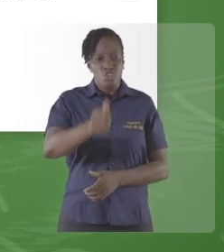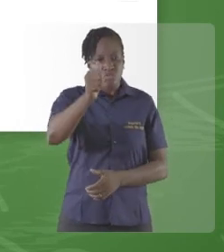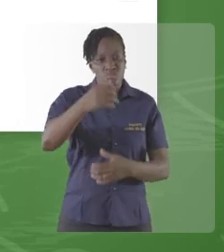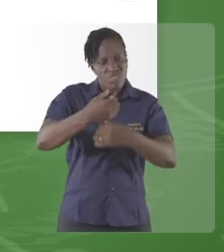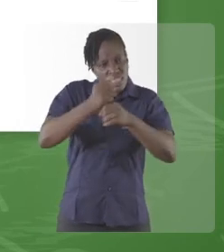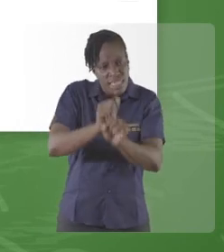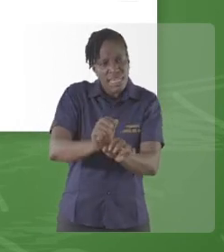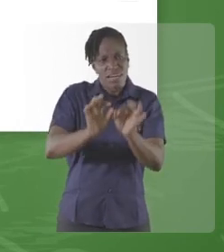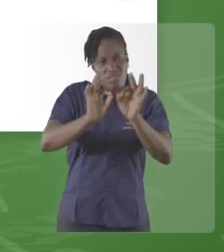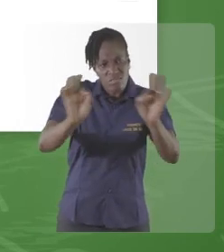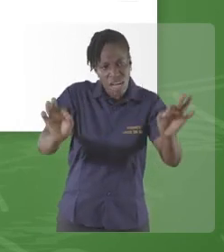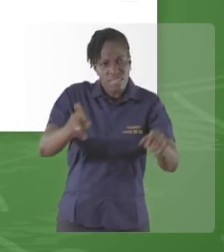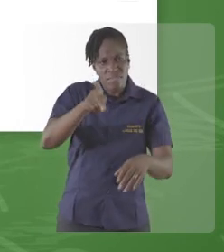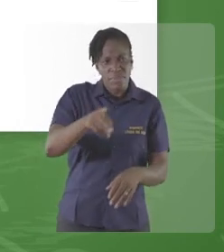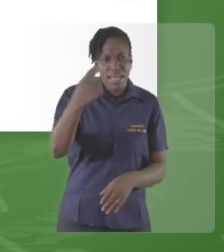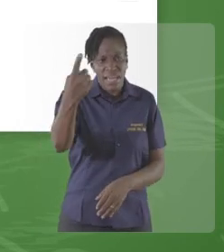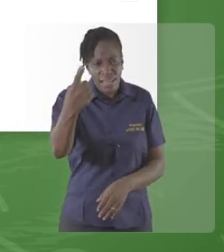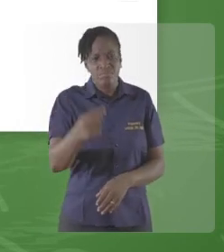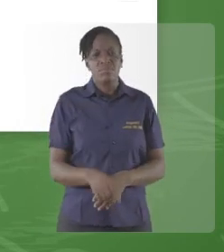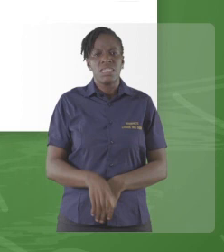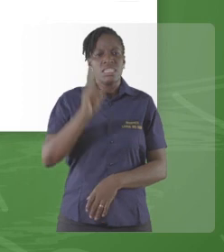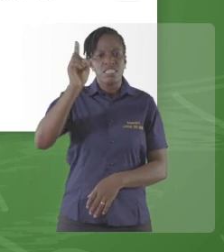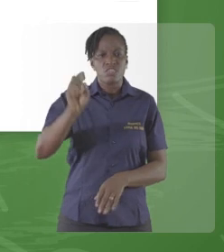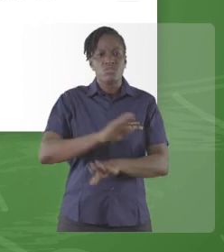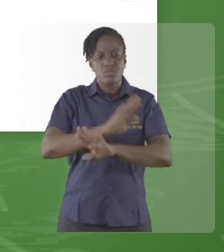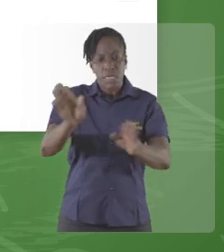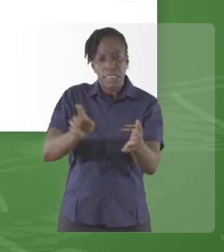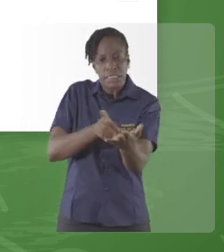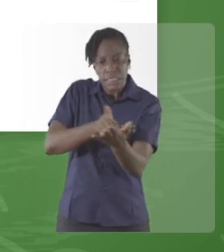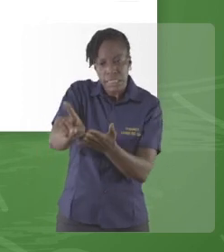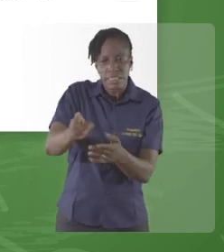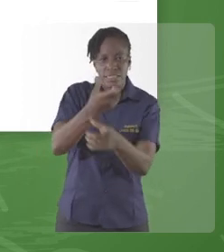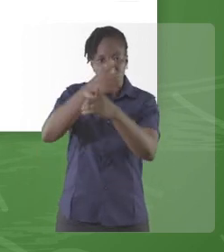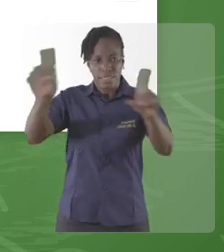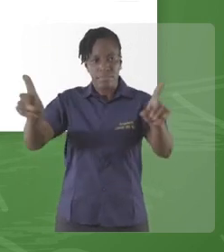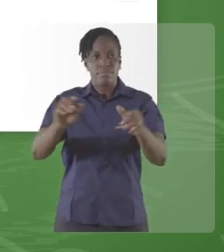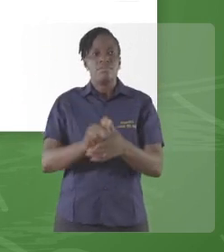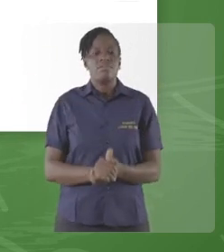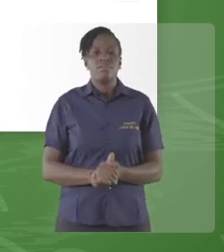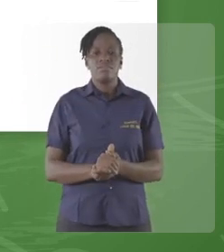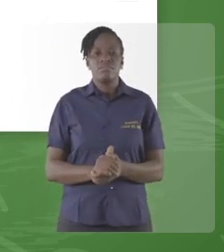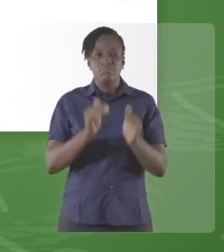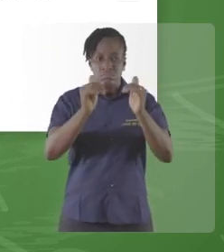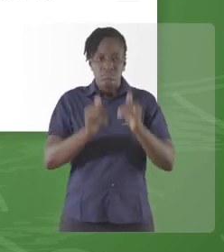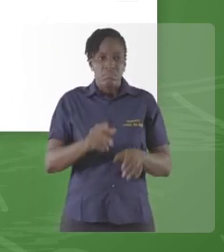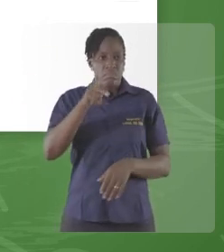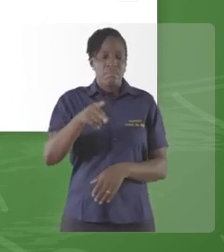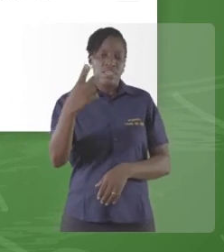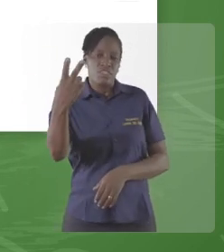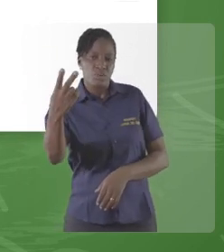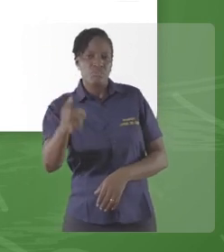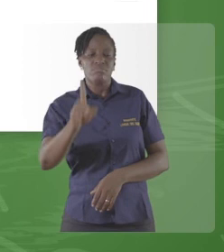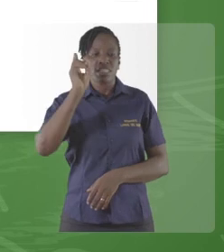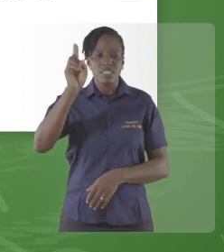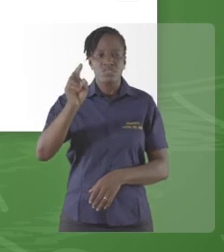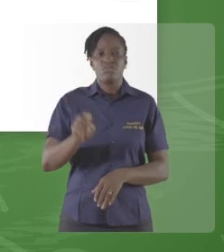Produit des phrases P1 au discours indirect libre, P2